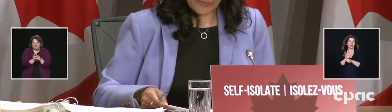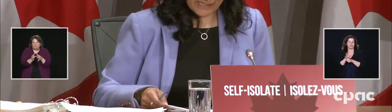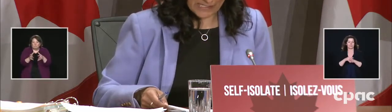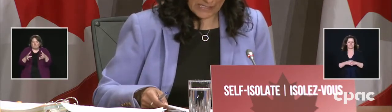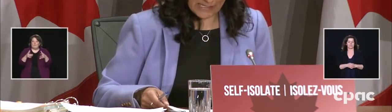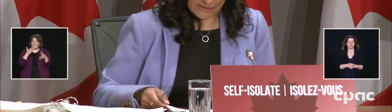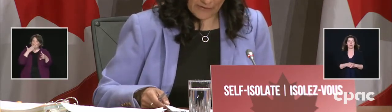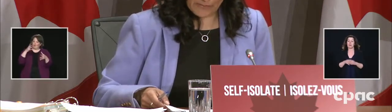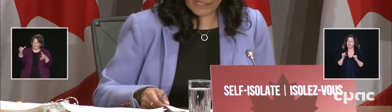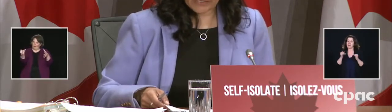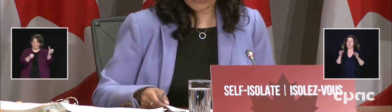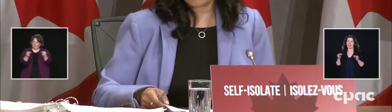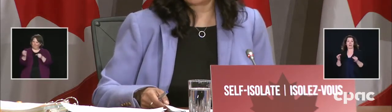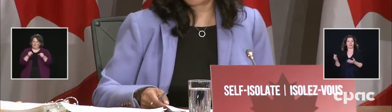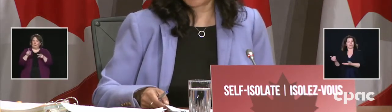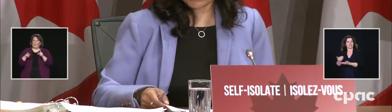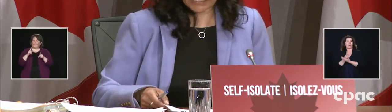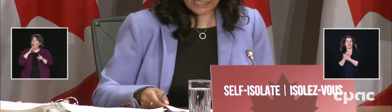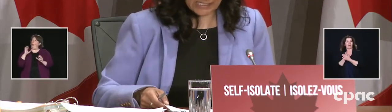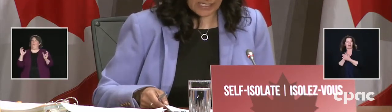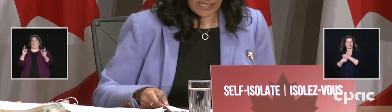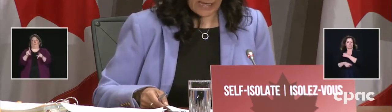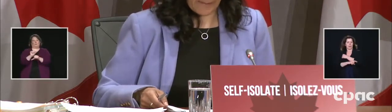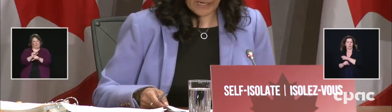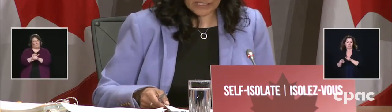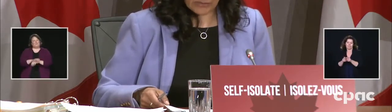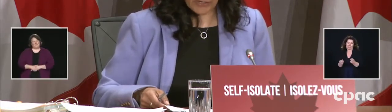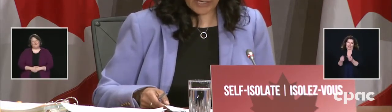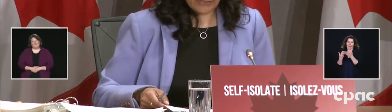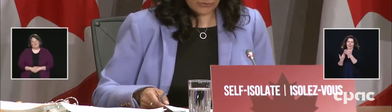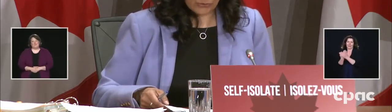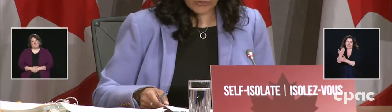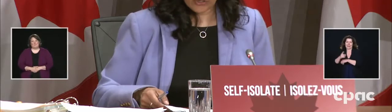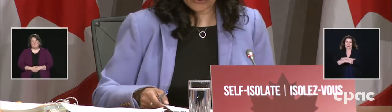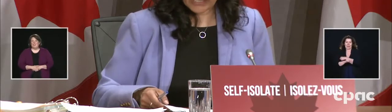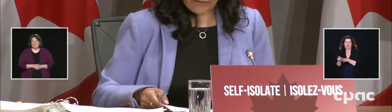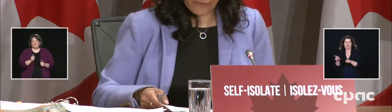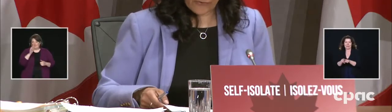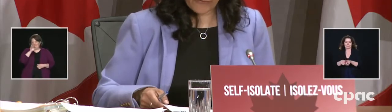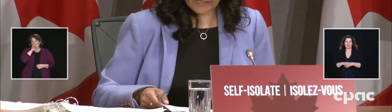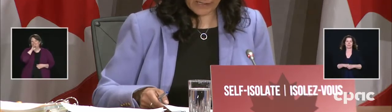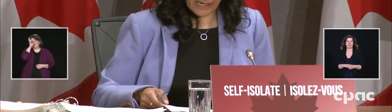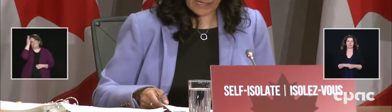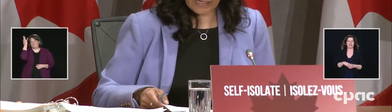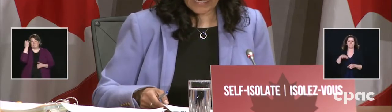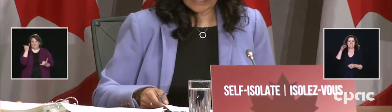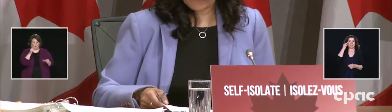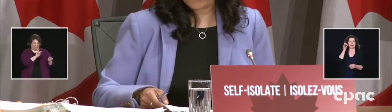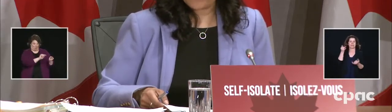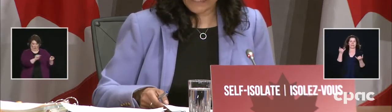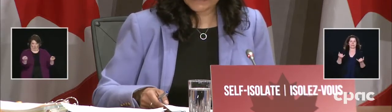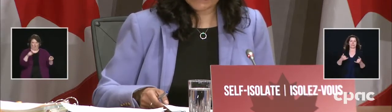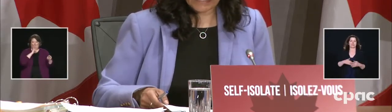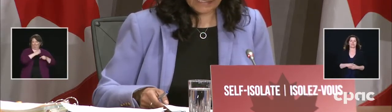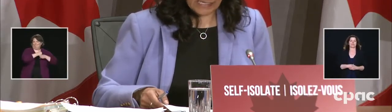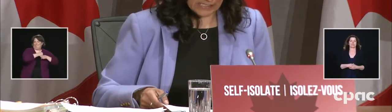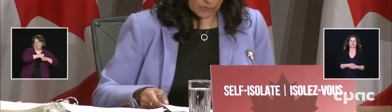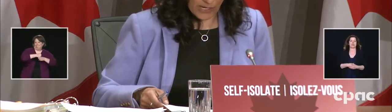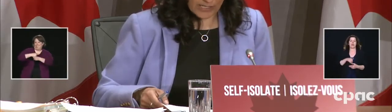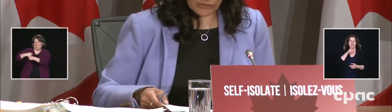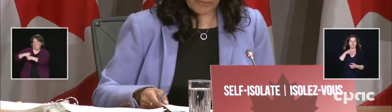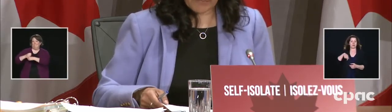ces compagnies livrent maintenant la marchandise, et pas seulement à nous, au niveau fédéral, les provinces